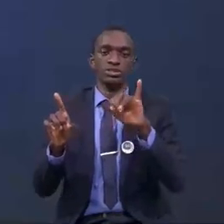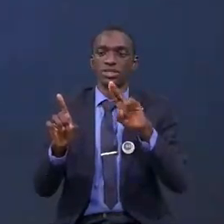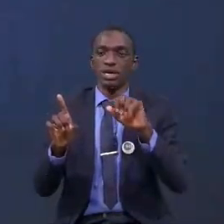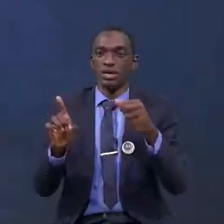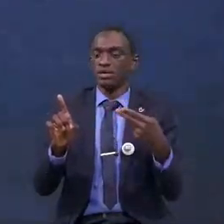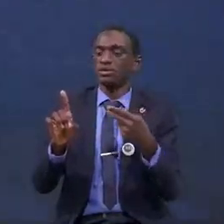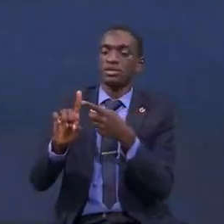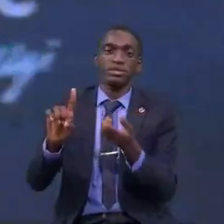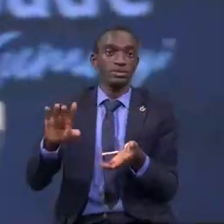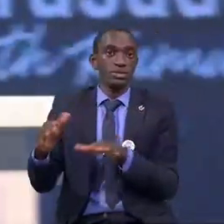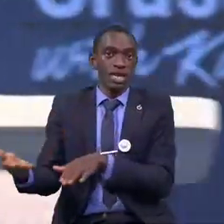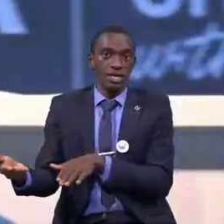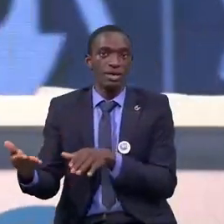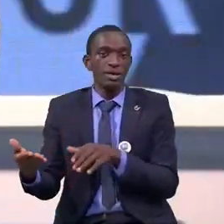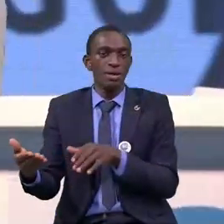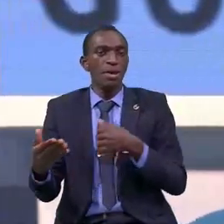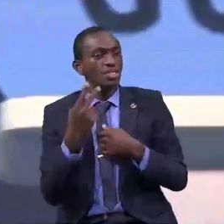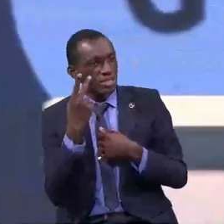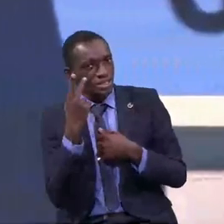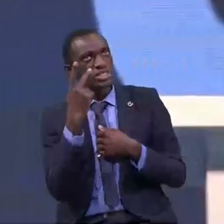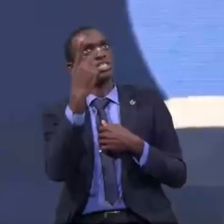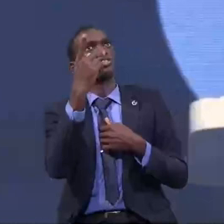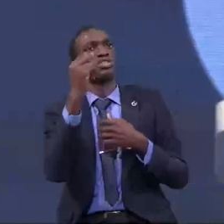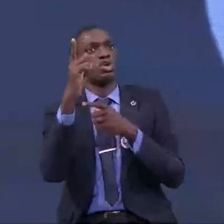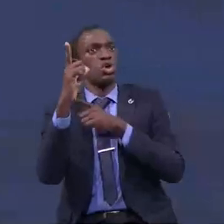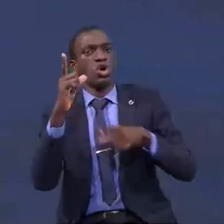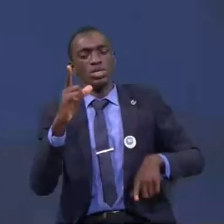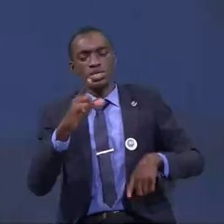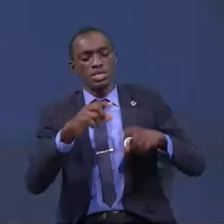Je vis le Seigneur assis sur un trône très élevé.